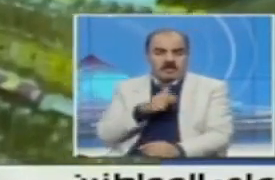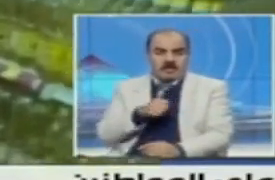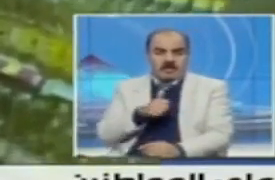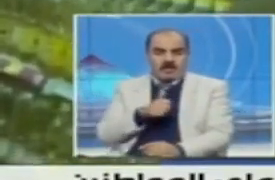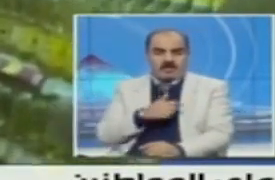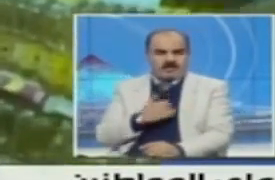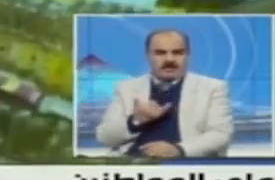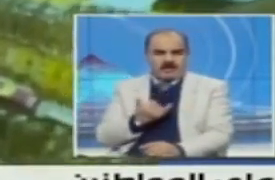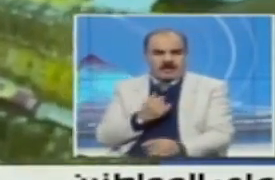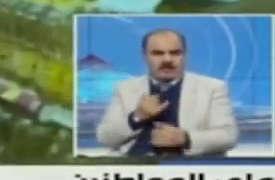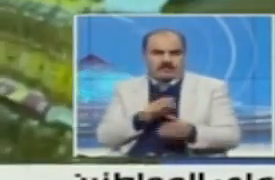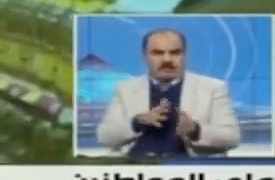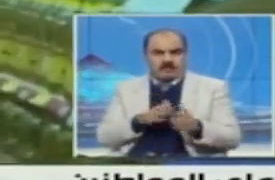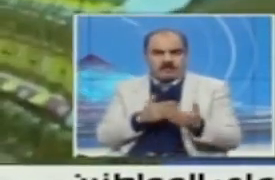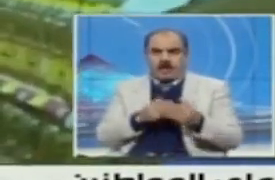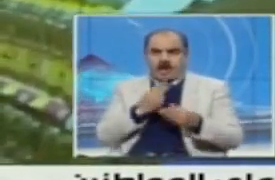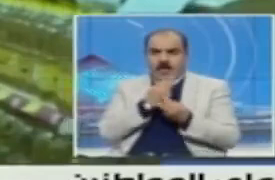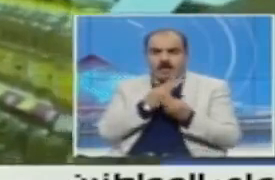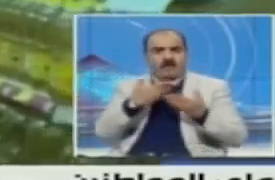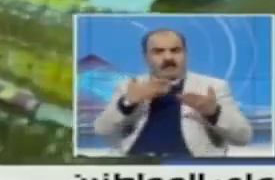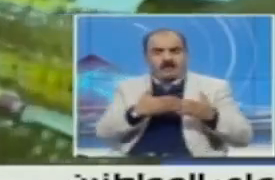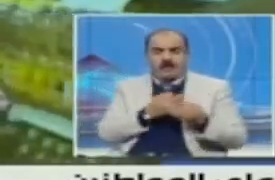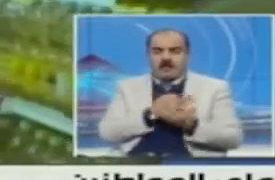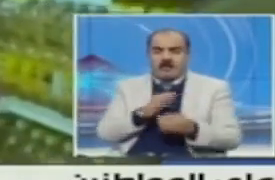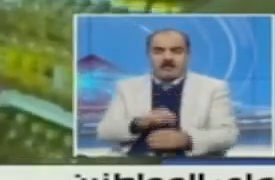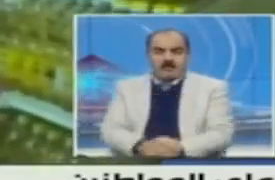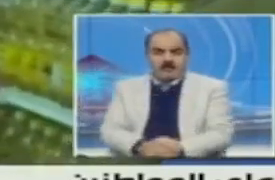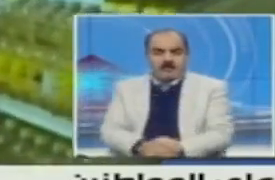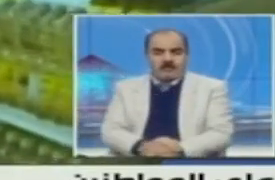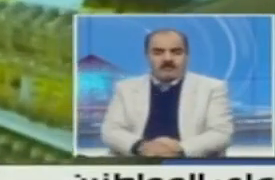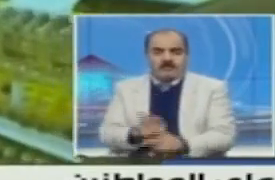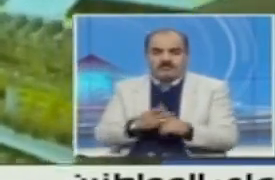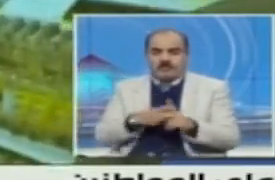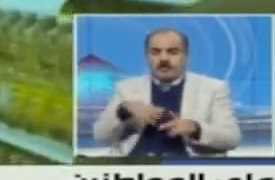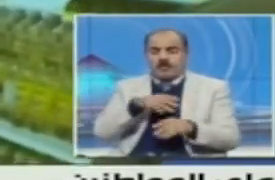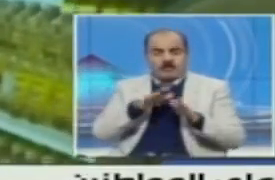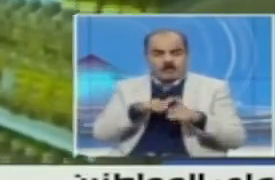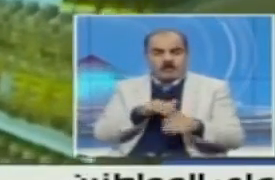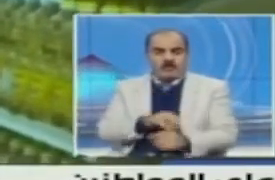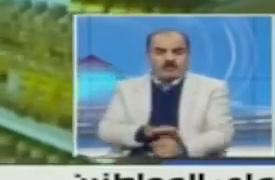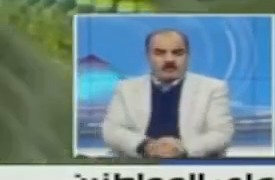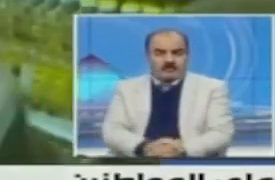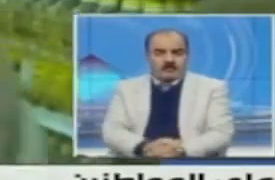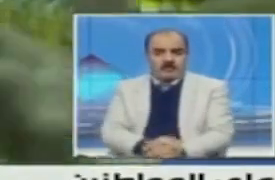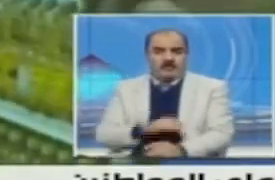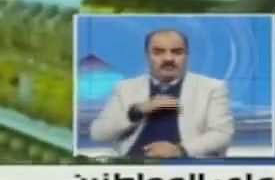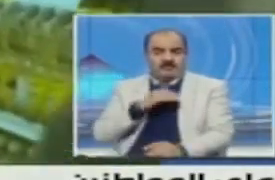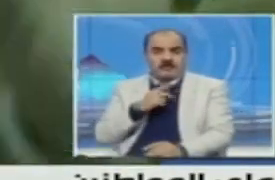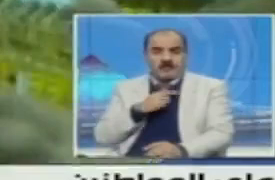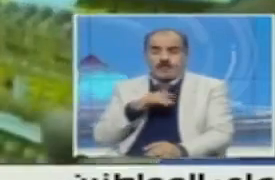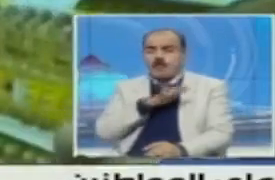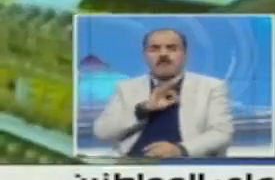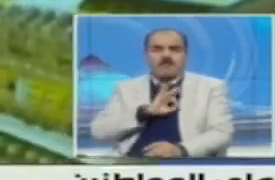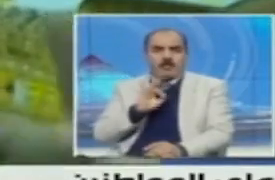يعني معقولة ومتوفرة، ممكن توجد لمعظم الشعب المصري يعني، ويكفي إن الحاجة